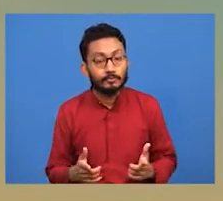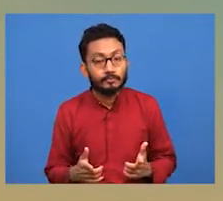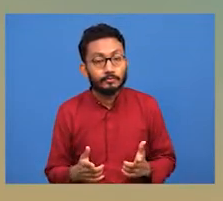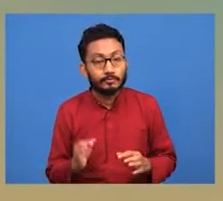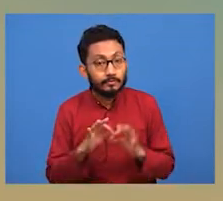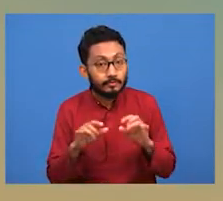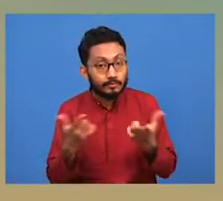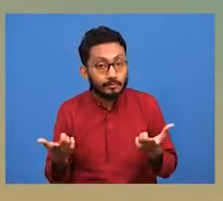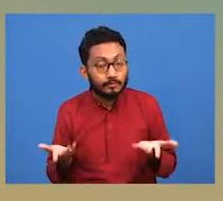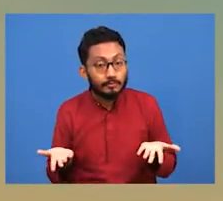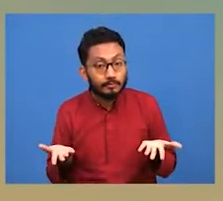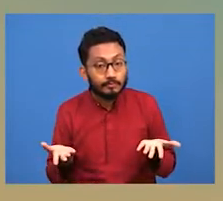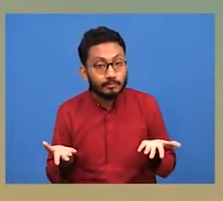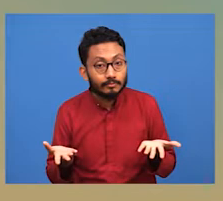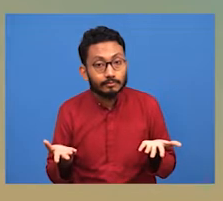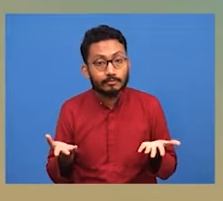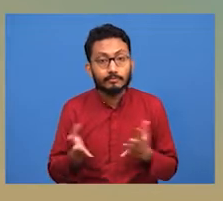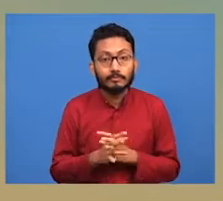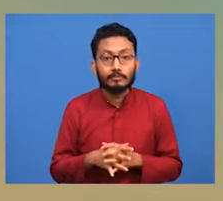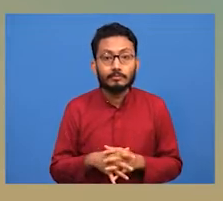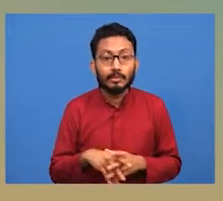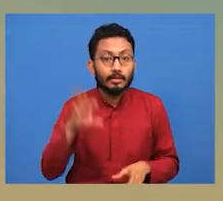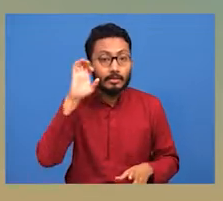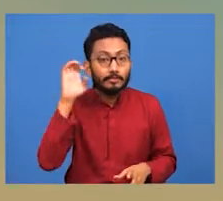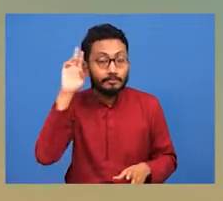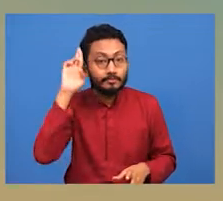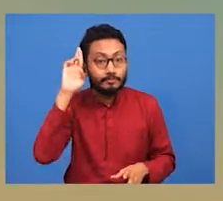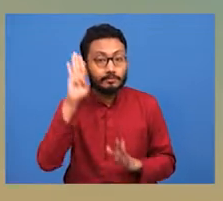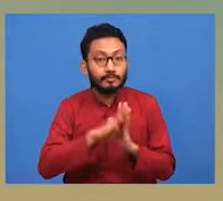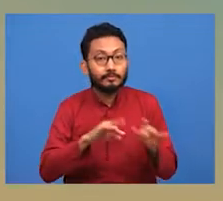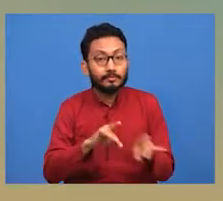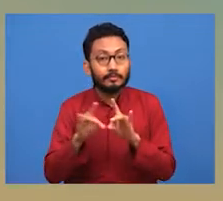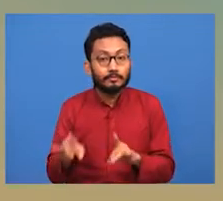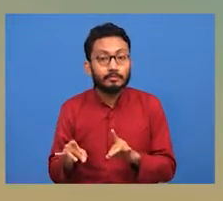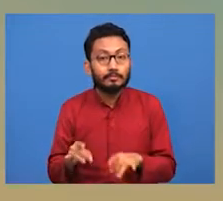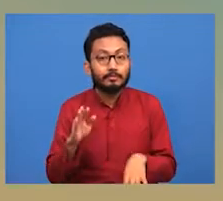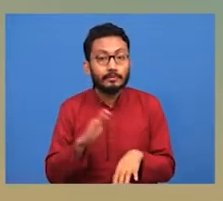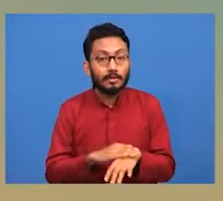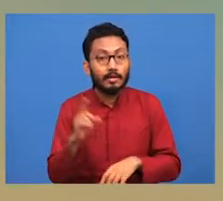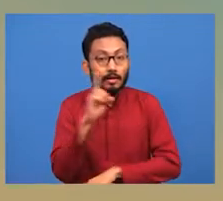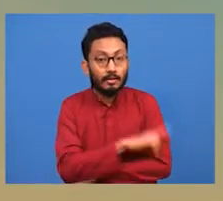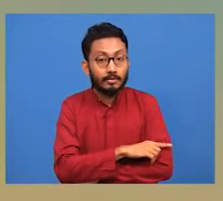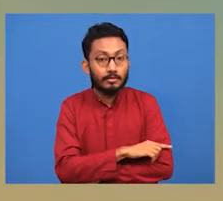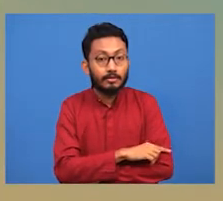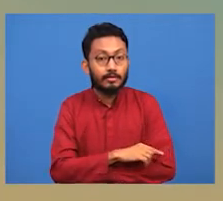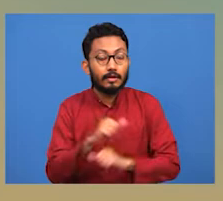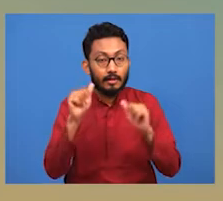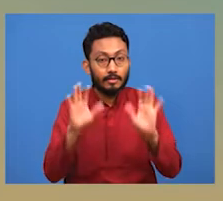bersesuaian seperti Encik Ravi berpindah pada hari Ahad yang